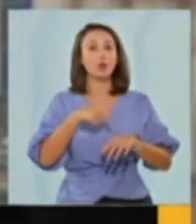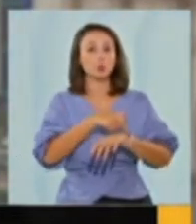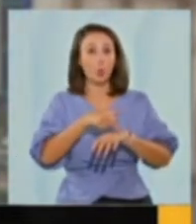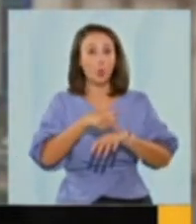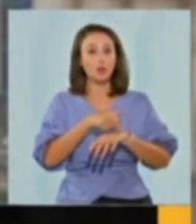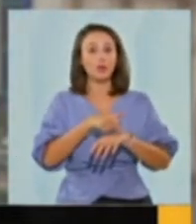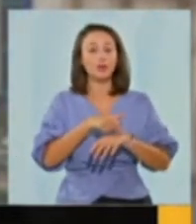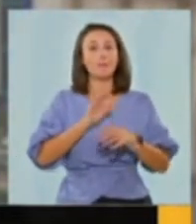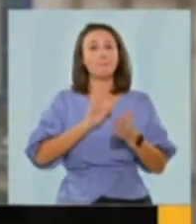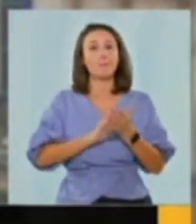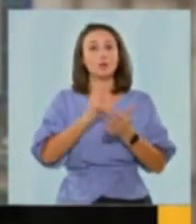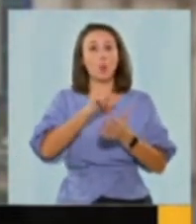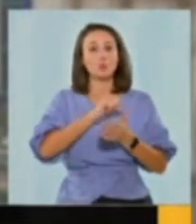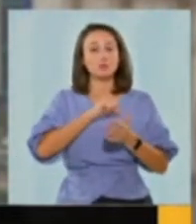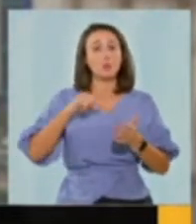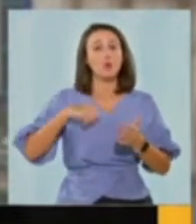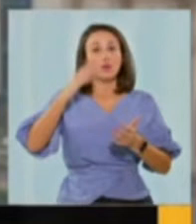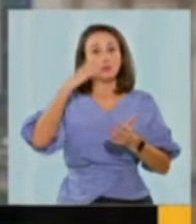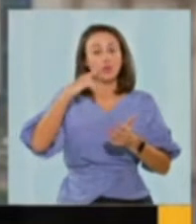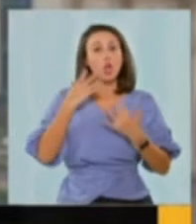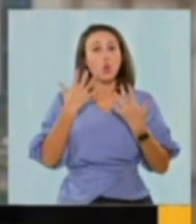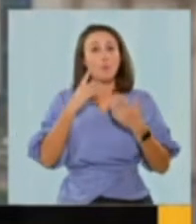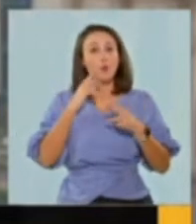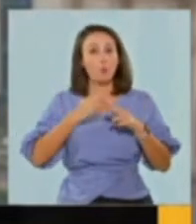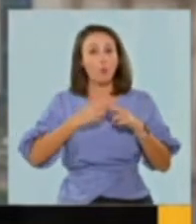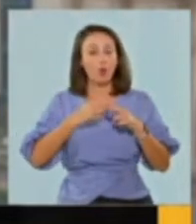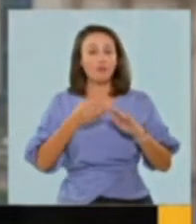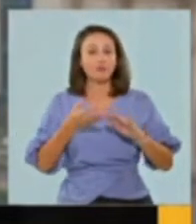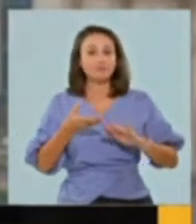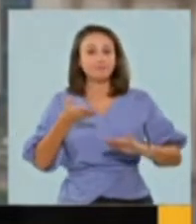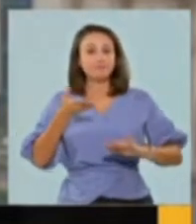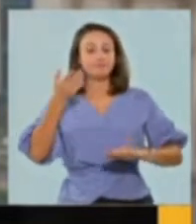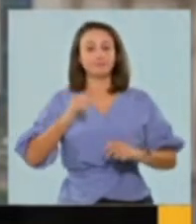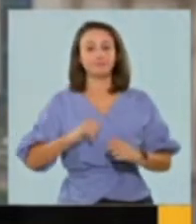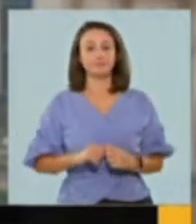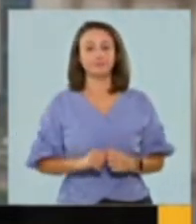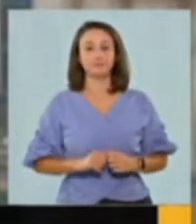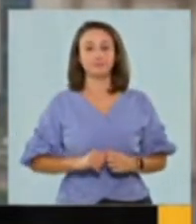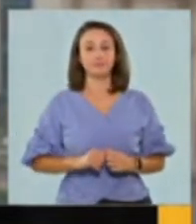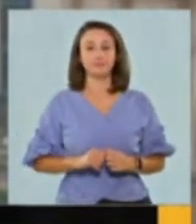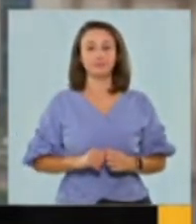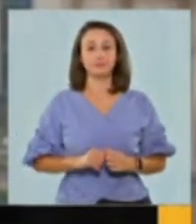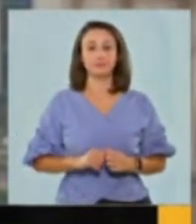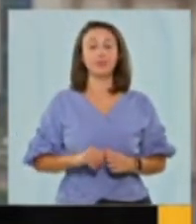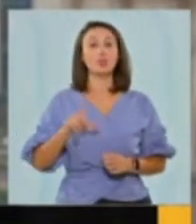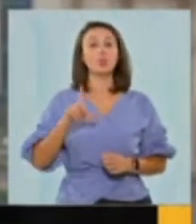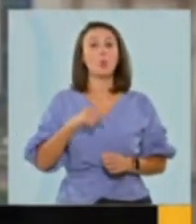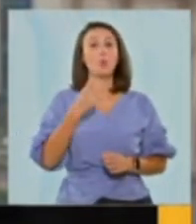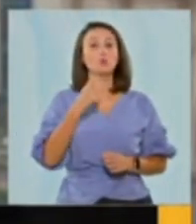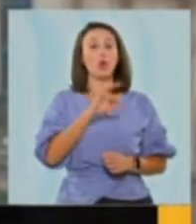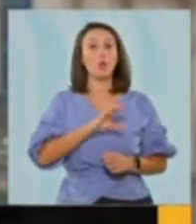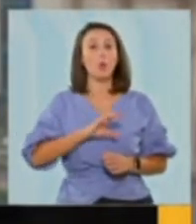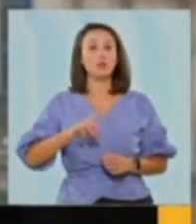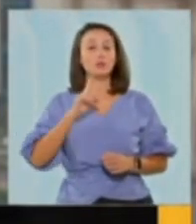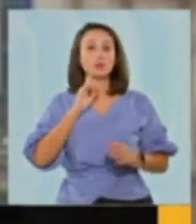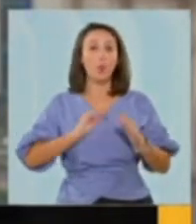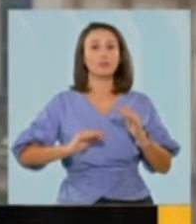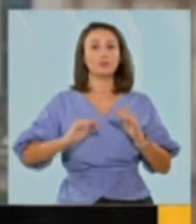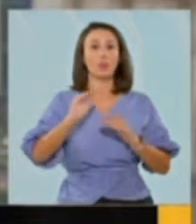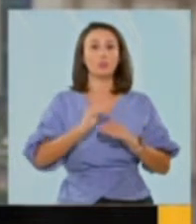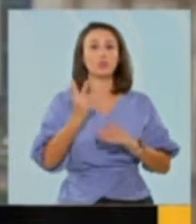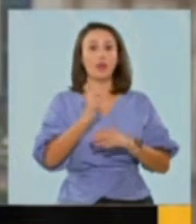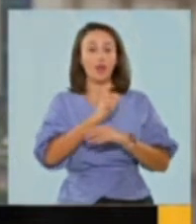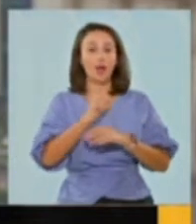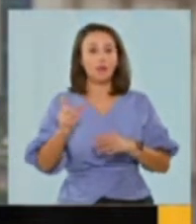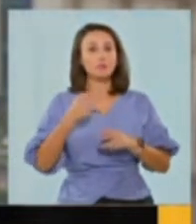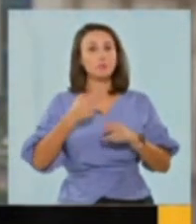Practic, într-o singură zi, numărul de infectări a crescut alarmant în acest județ. În total, în Ilfov sunt 21 de localități care au depășit 3 cazuri